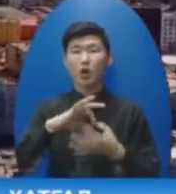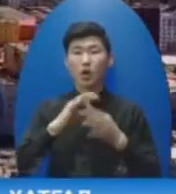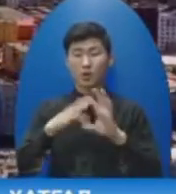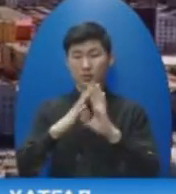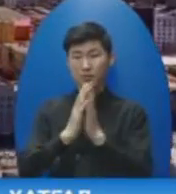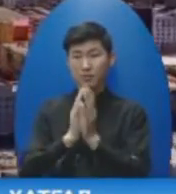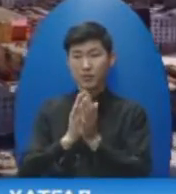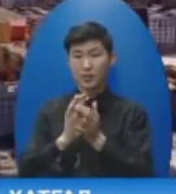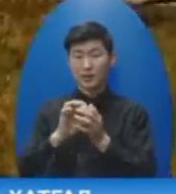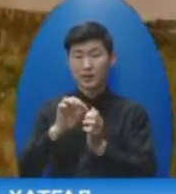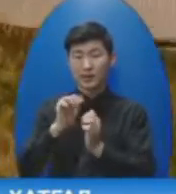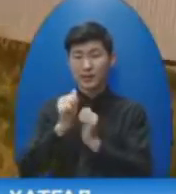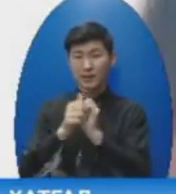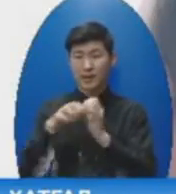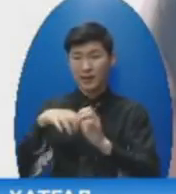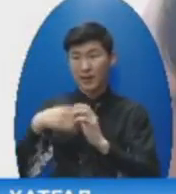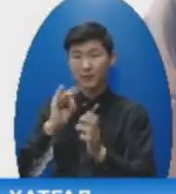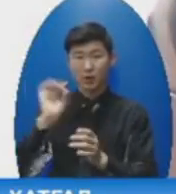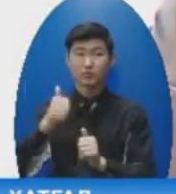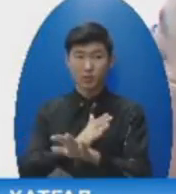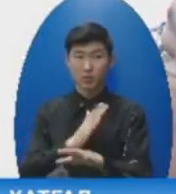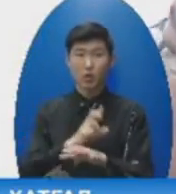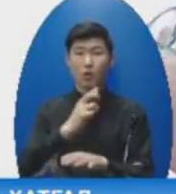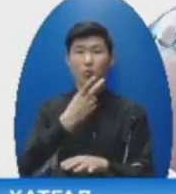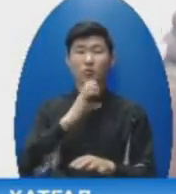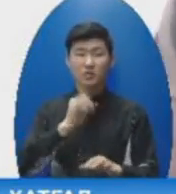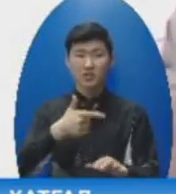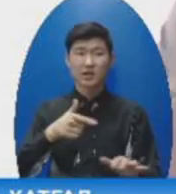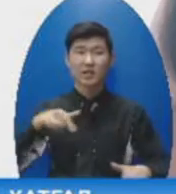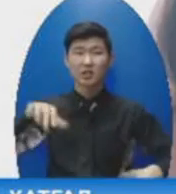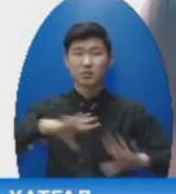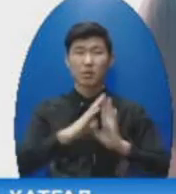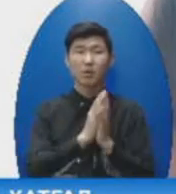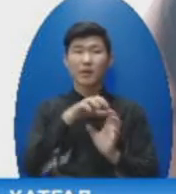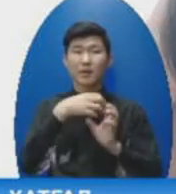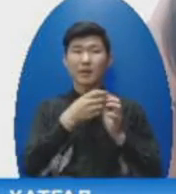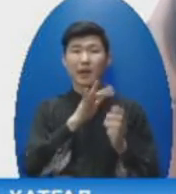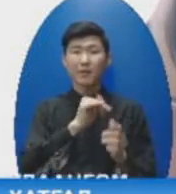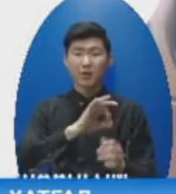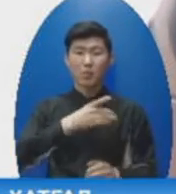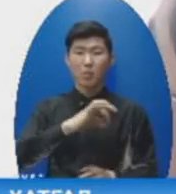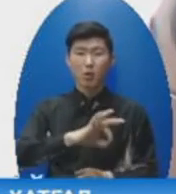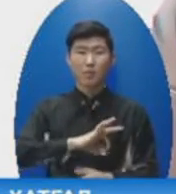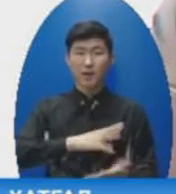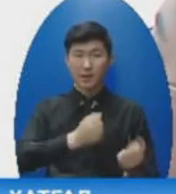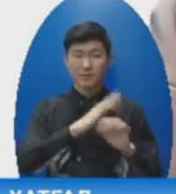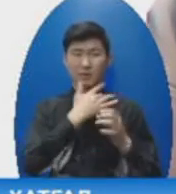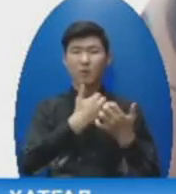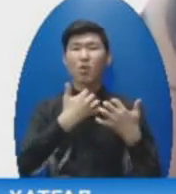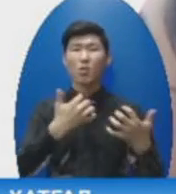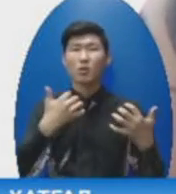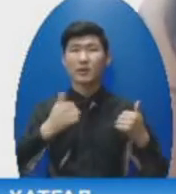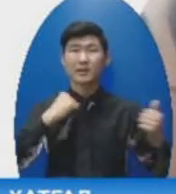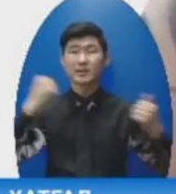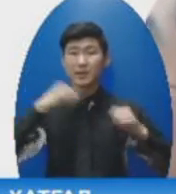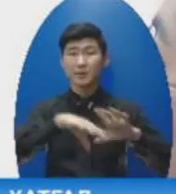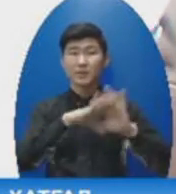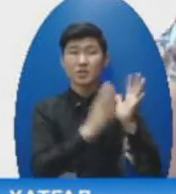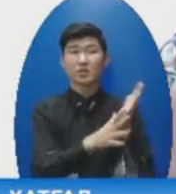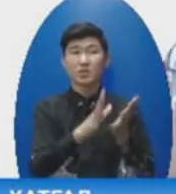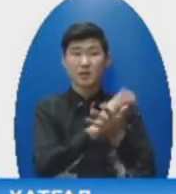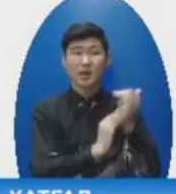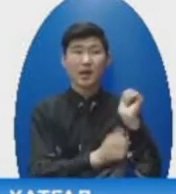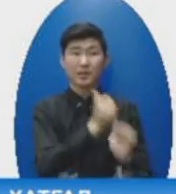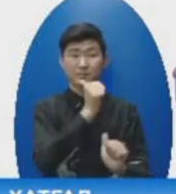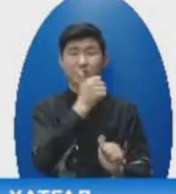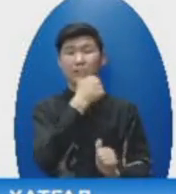амжилттай оролцоод ирж байна тийм ээ. А бүжгийн спортын тамирчид маань одоо дэлхийн аврагын мөнгөн медаль авлаа гэдэг. Маш олон одоо тамирчдын амжилт бол их сайн